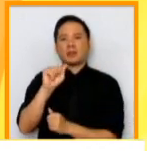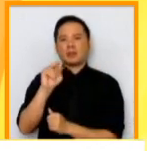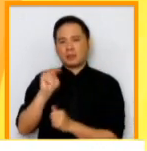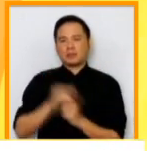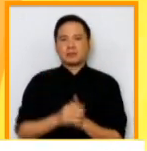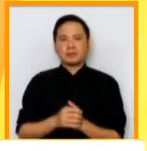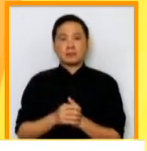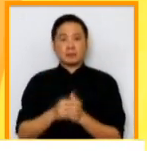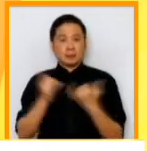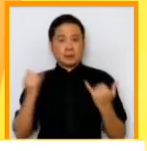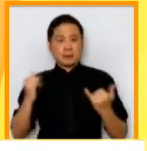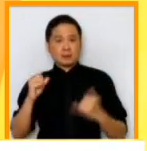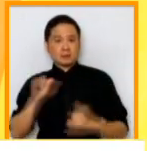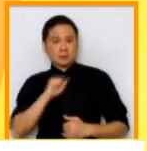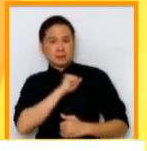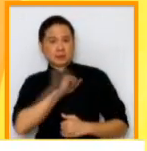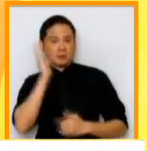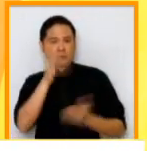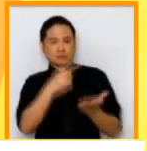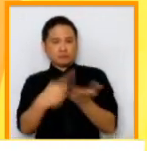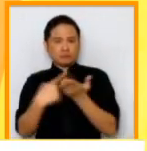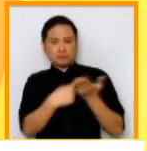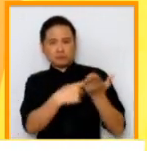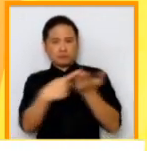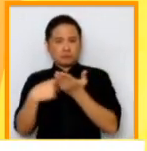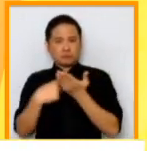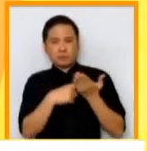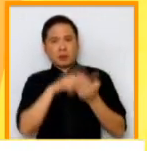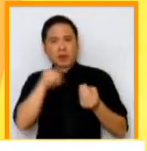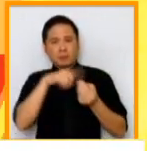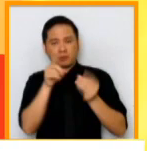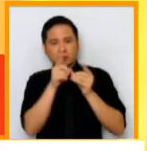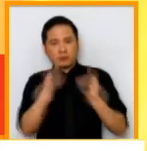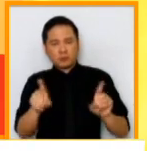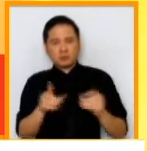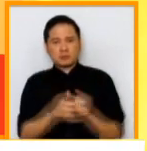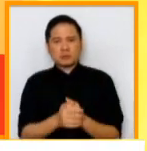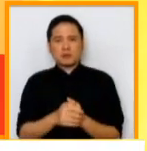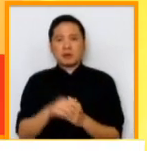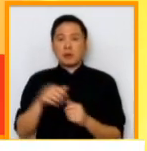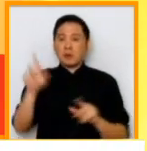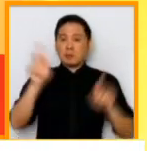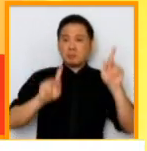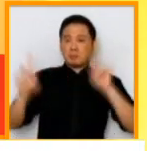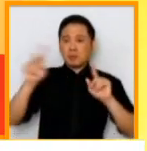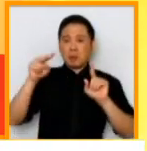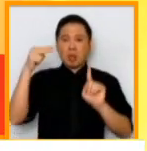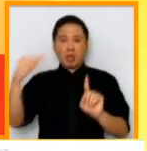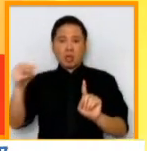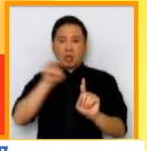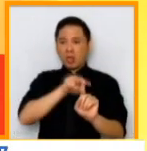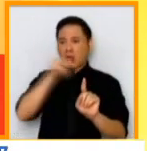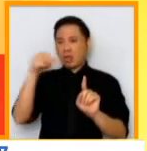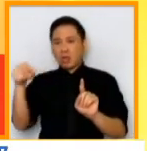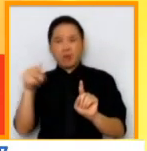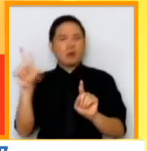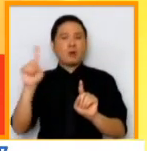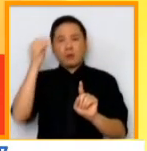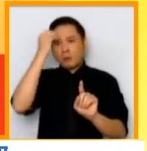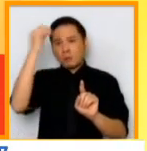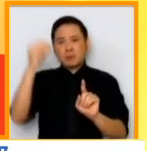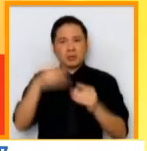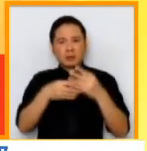panukala para pagdebatihan ng mga mambabatas. Ano kaya ang masasabi ng ating mga kapuso online, Ivan? Aba,